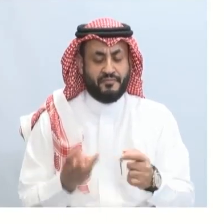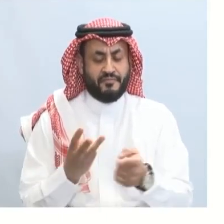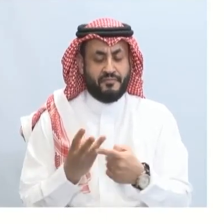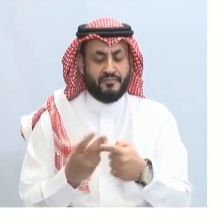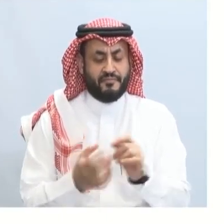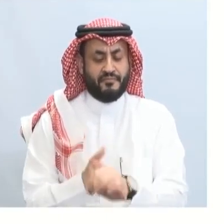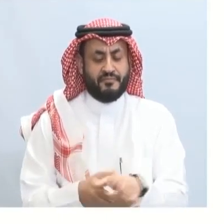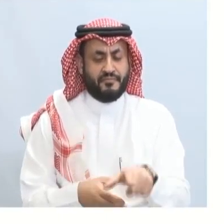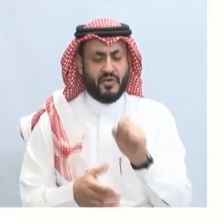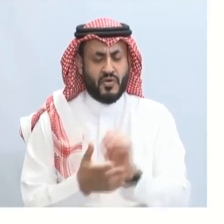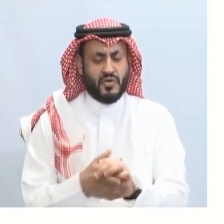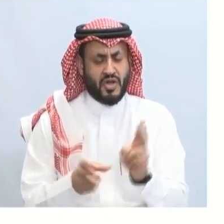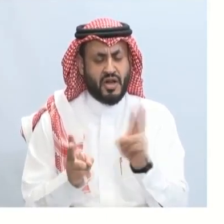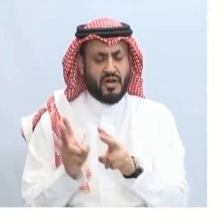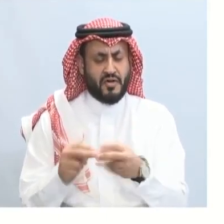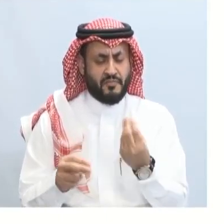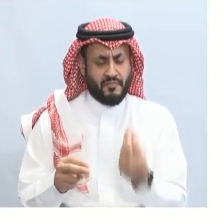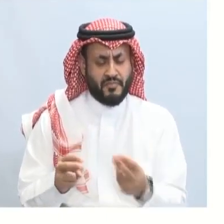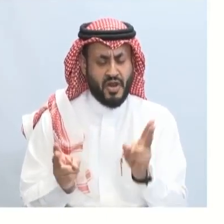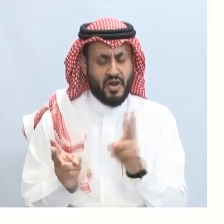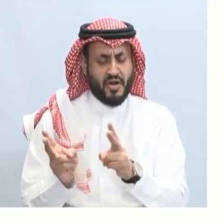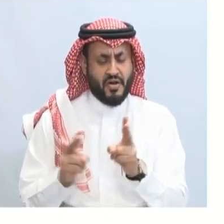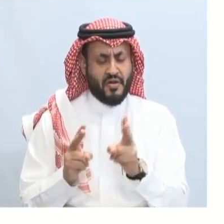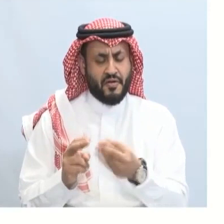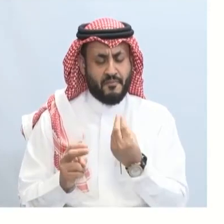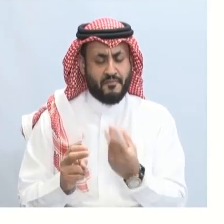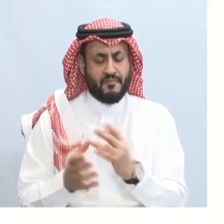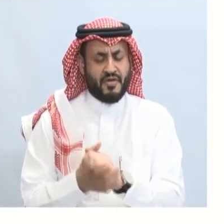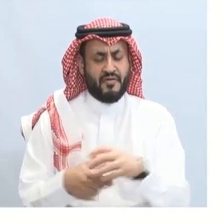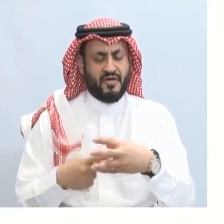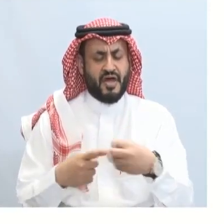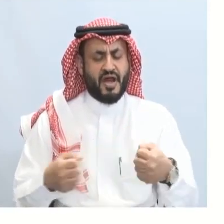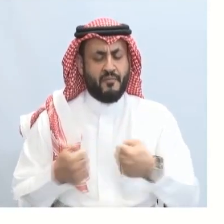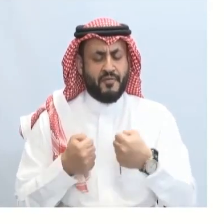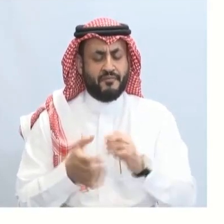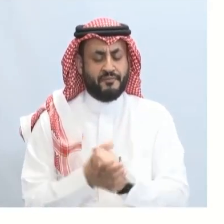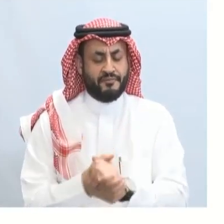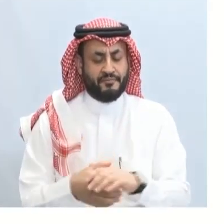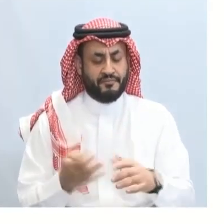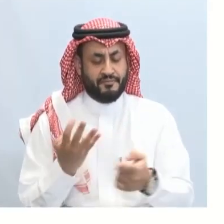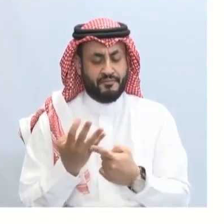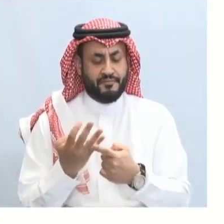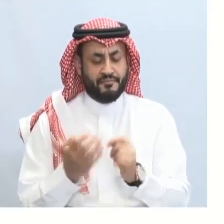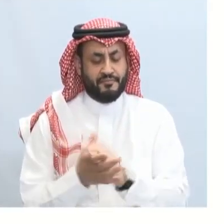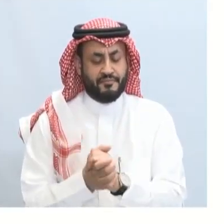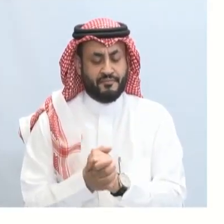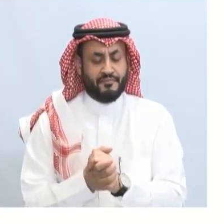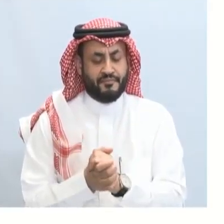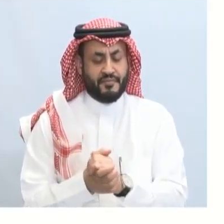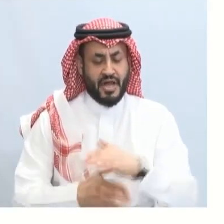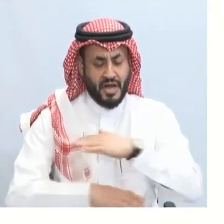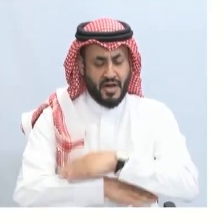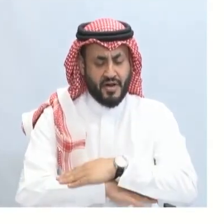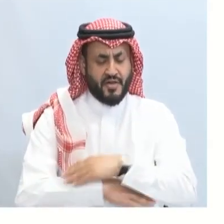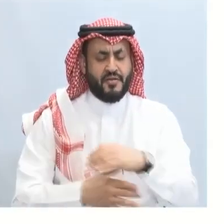ايضا اختيار اسلوب الحوار الواعي في حل المشكلات ايضا بارك الله فيكم